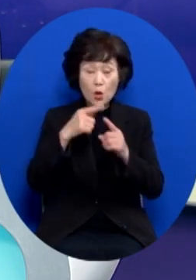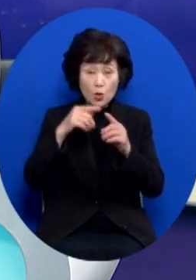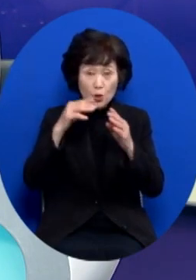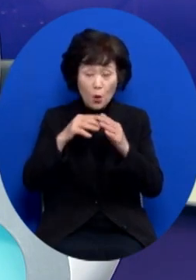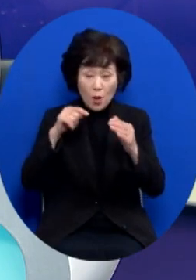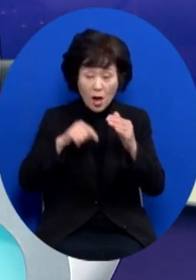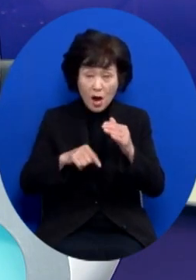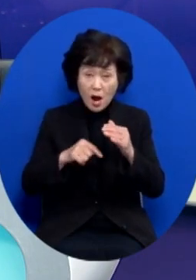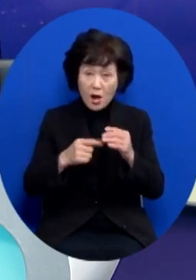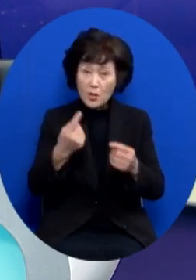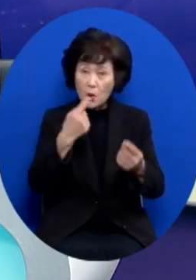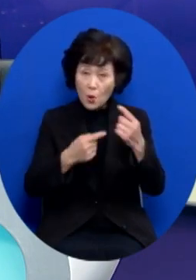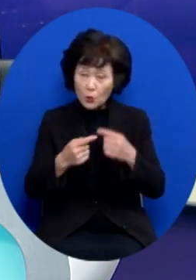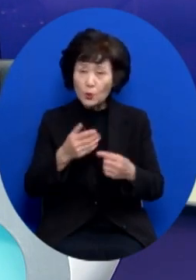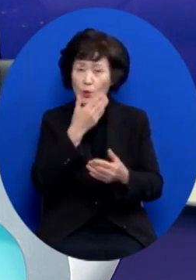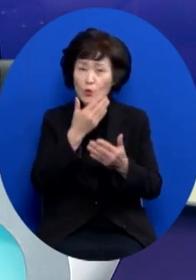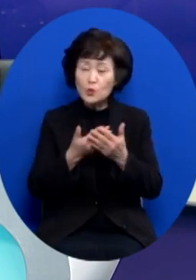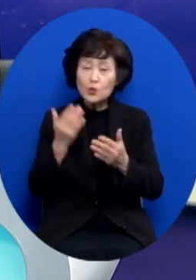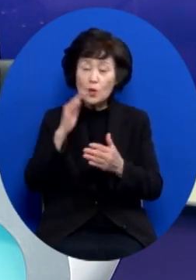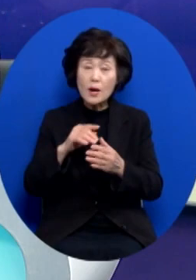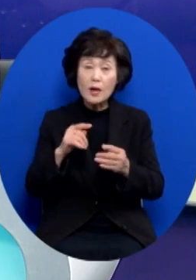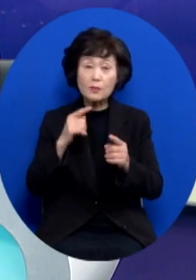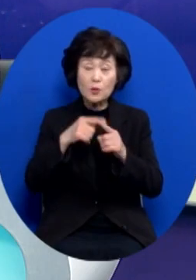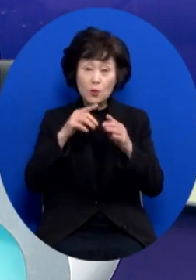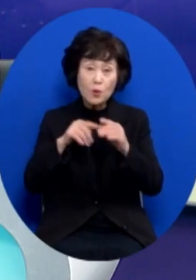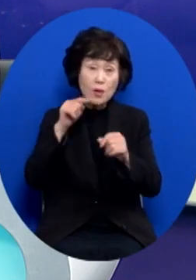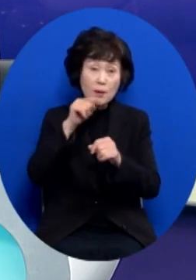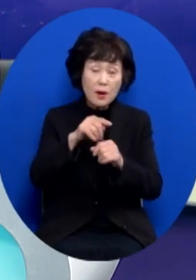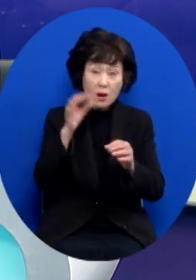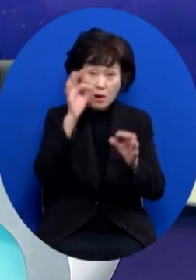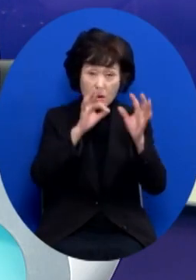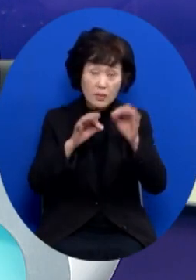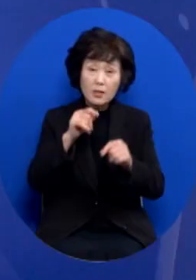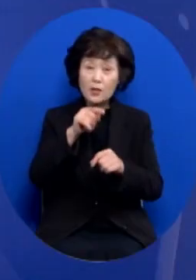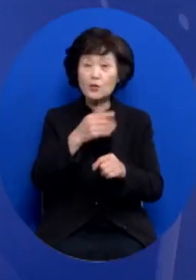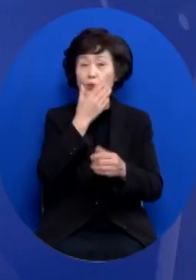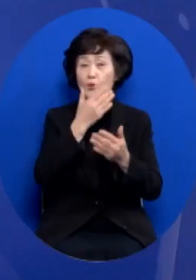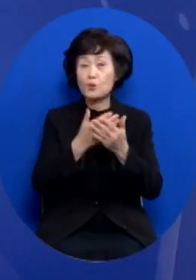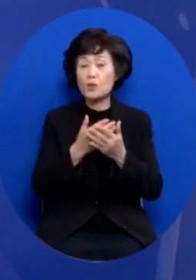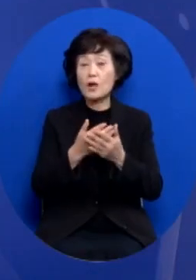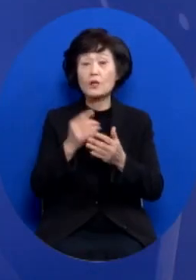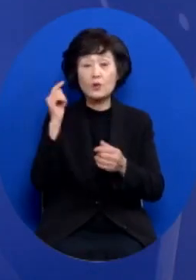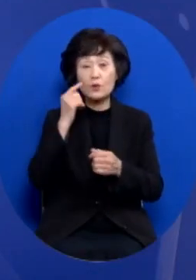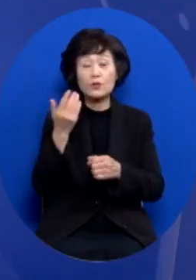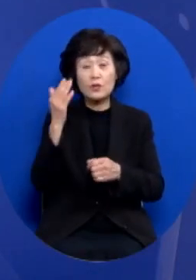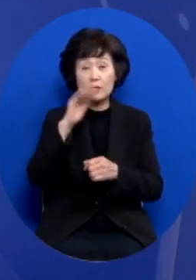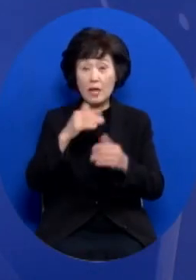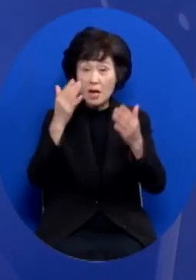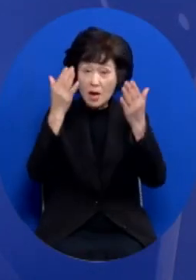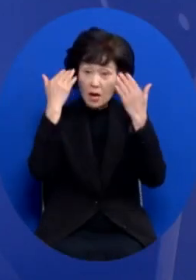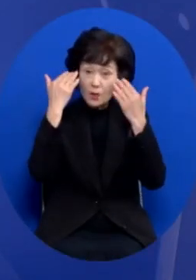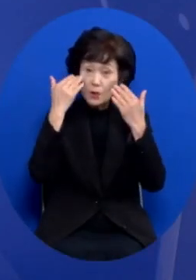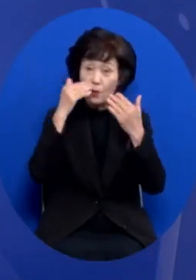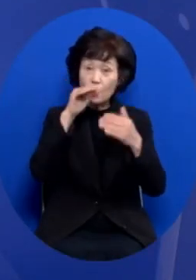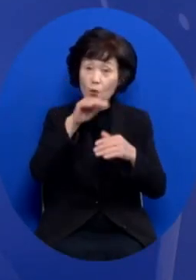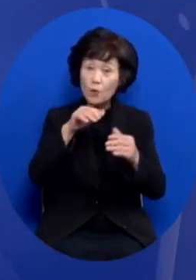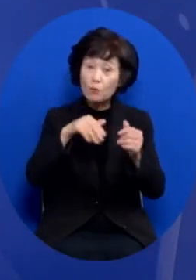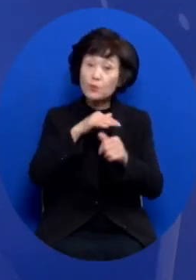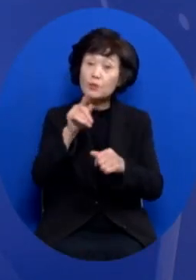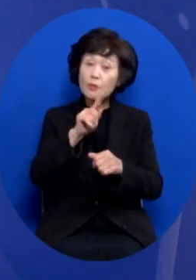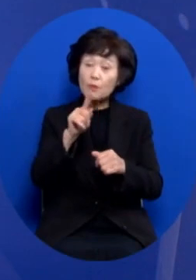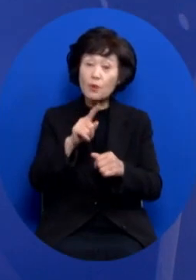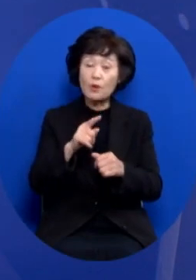하는데요 다음 세대 전문 학원 사역자가 처음으로 배출됐다는 소식이 있다고요네 중고등학교의 기독교 동아리를 만들고 또 아이 위해서